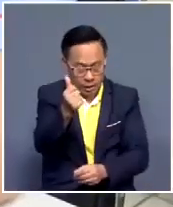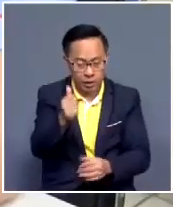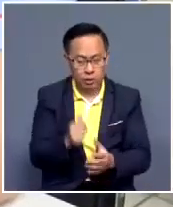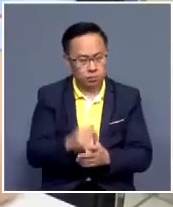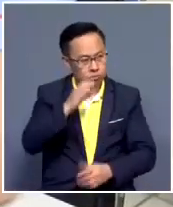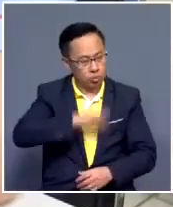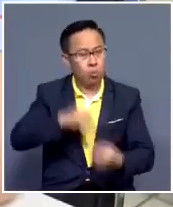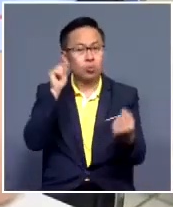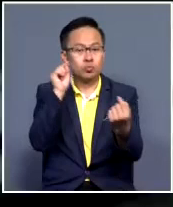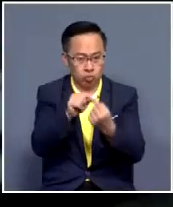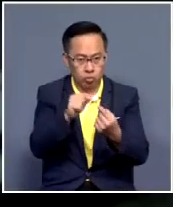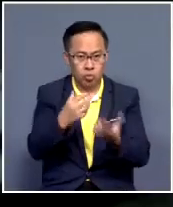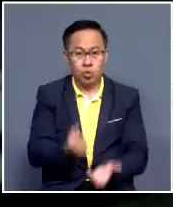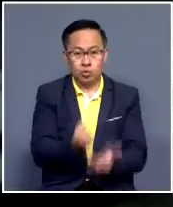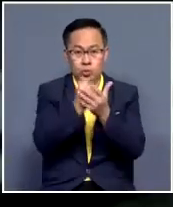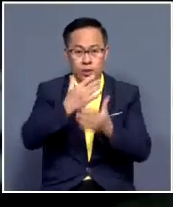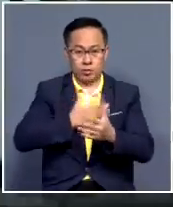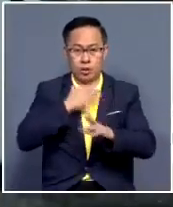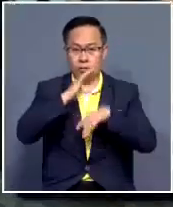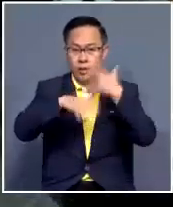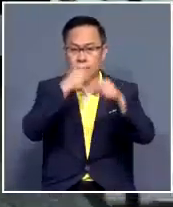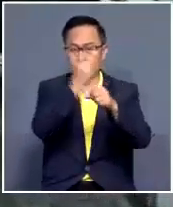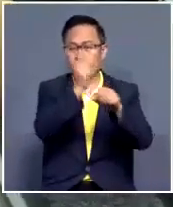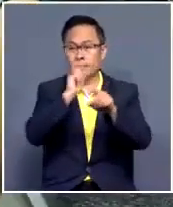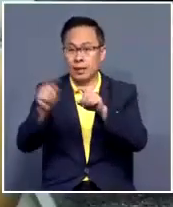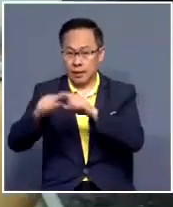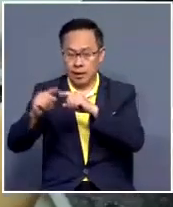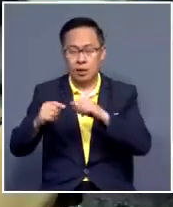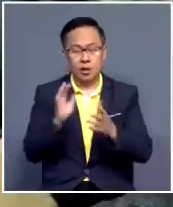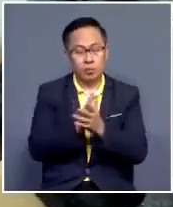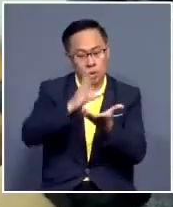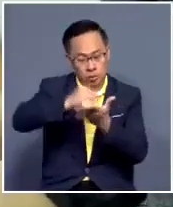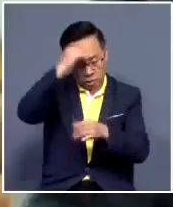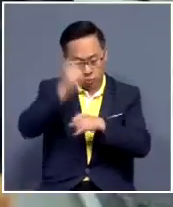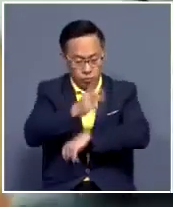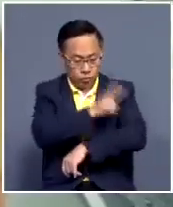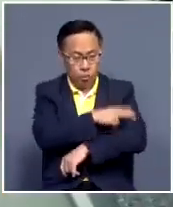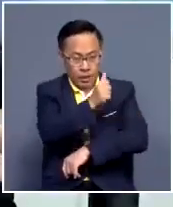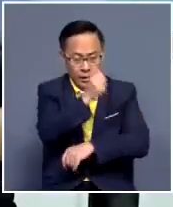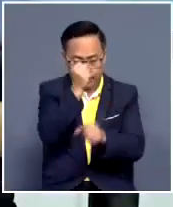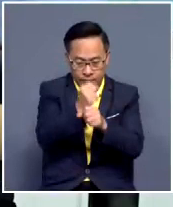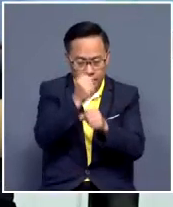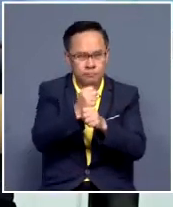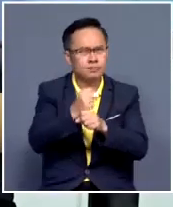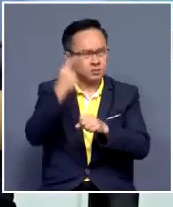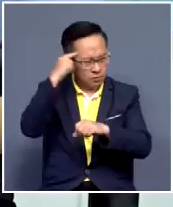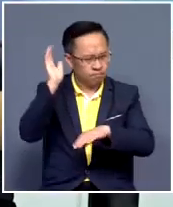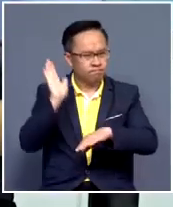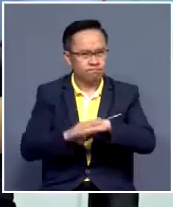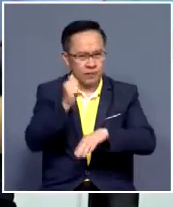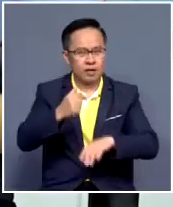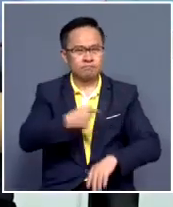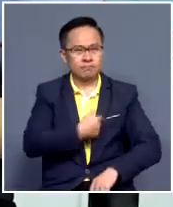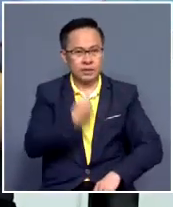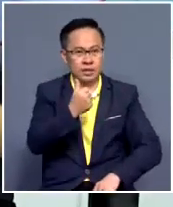พัฒนาได้เห็นว่าเราสามารถทำอะไรได้บ้างพร้อมที่จะทำงานมากขึ้นเมื่อเราจบโทแล้วอะไรอย่างเงี้ยค่ะการเรียนมหาวิทยาลัยอ่ะเราก็แค่วัด